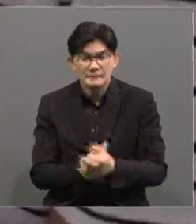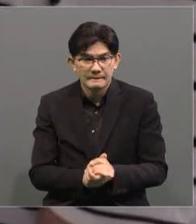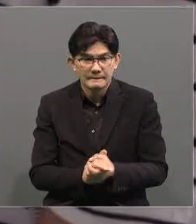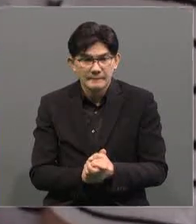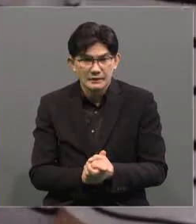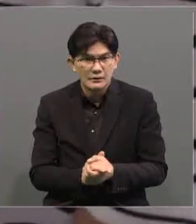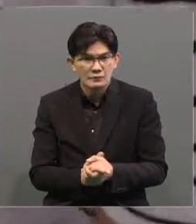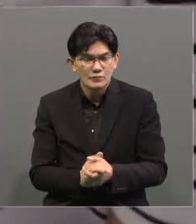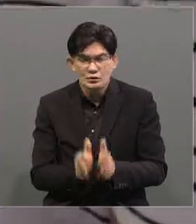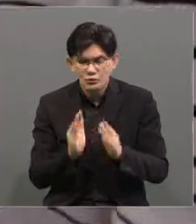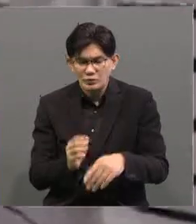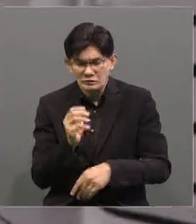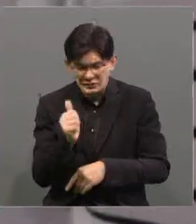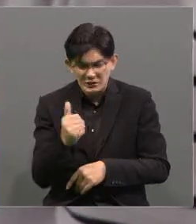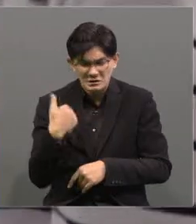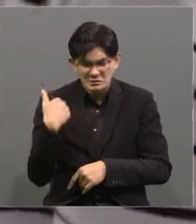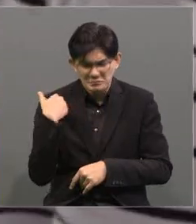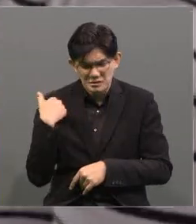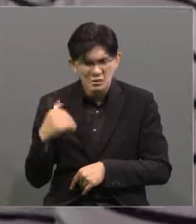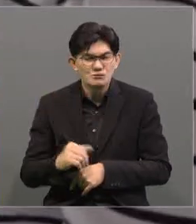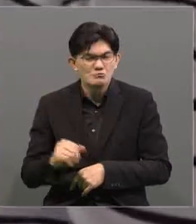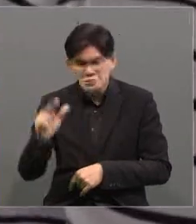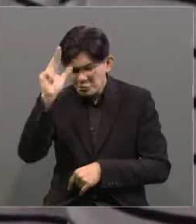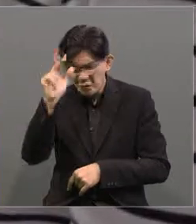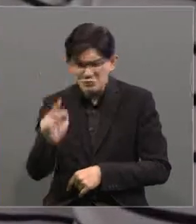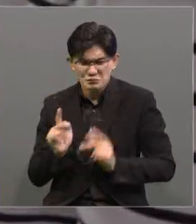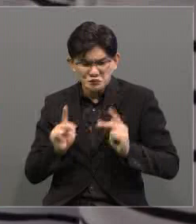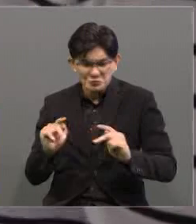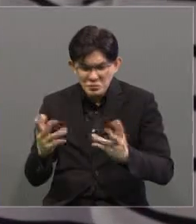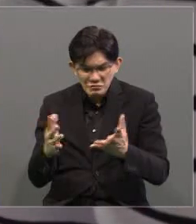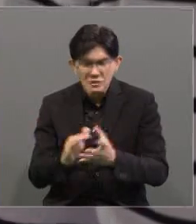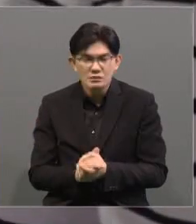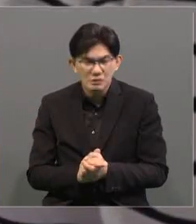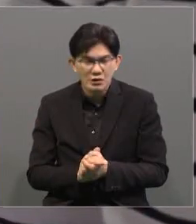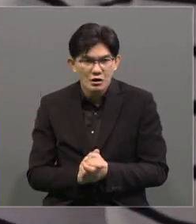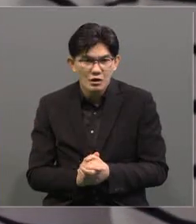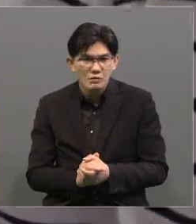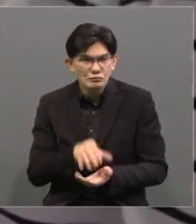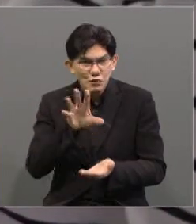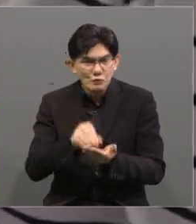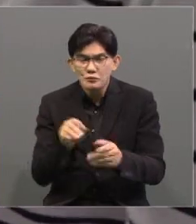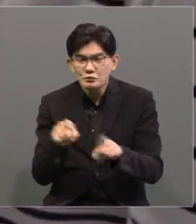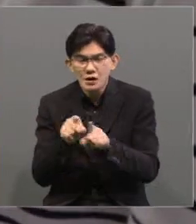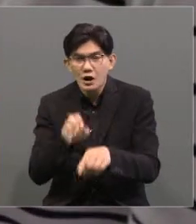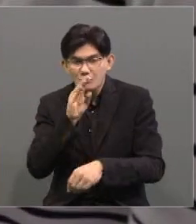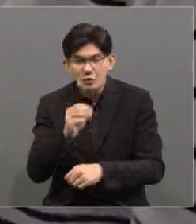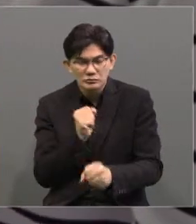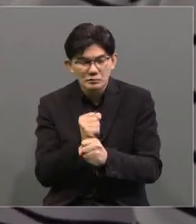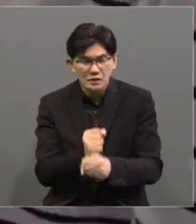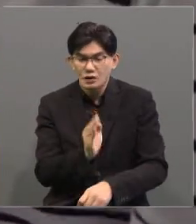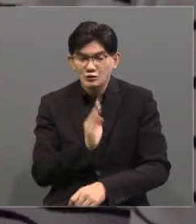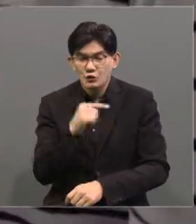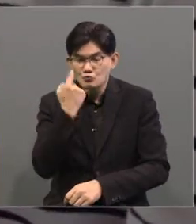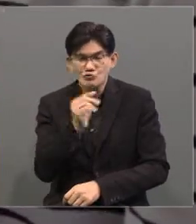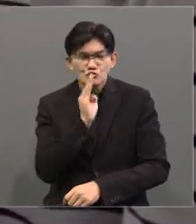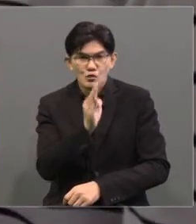ไม้ซีกที่กล้างัดไม้สูงนะคะข้อมูลข่าวที่ออกมาก็คือตรงกันว่าท่านเป็นตำรวจที่ทำงานอย่างตรงไปตรงมาพูดตรง